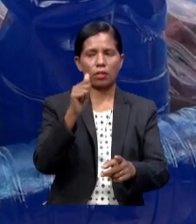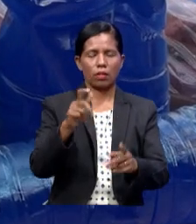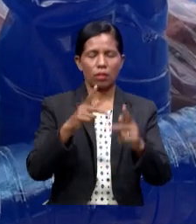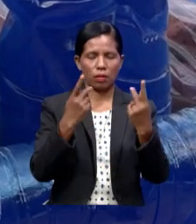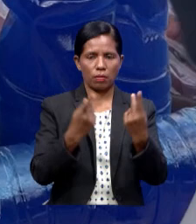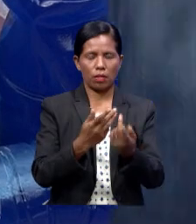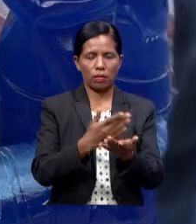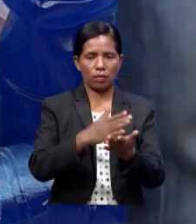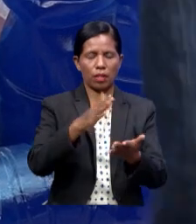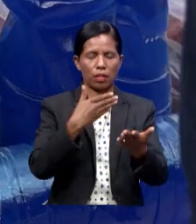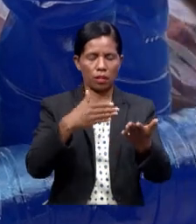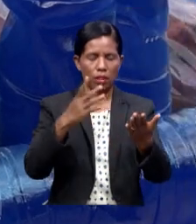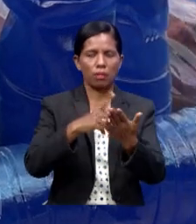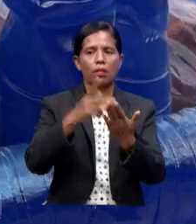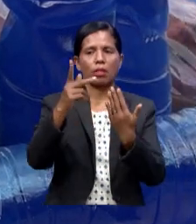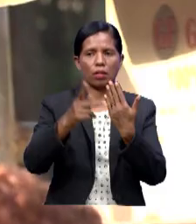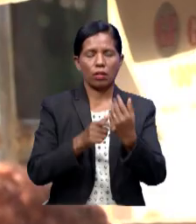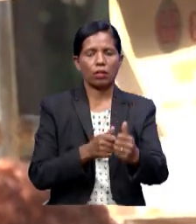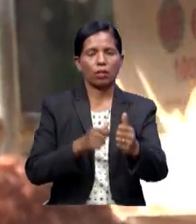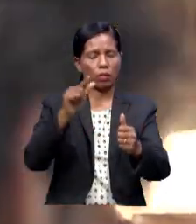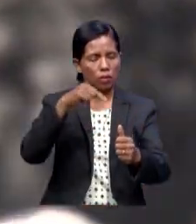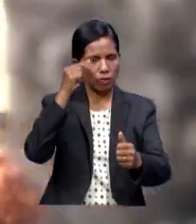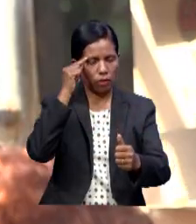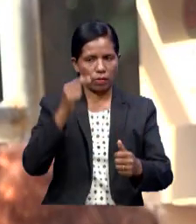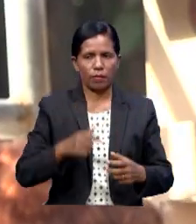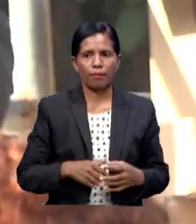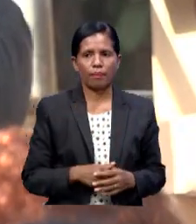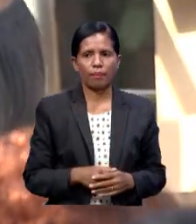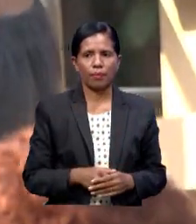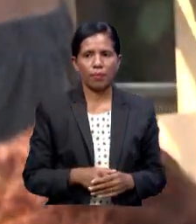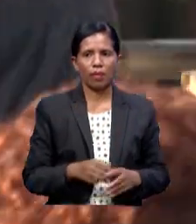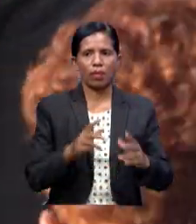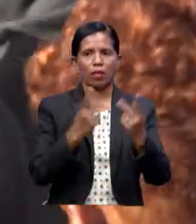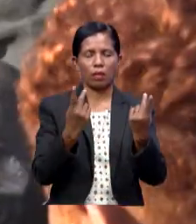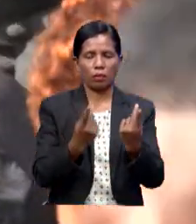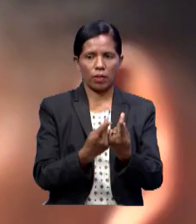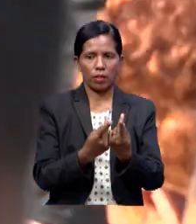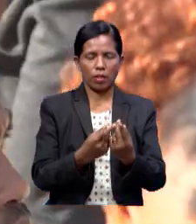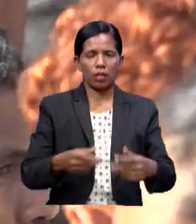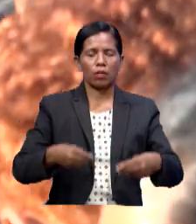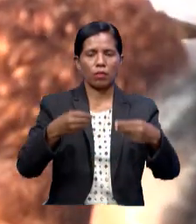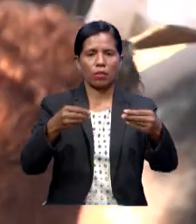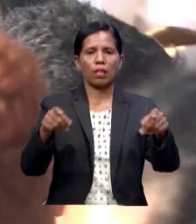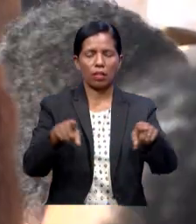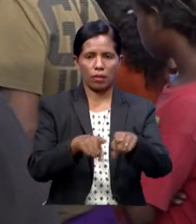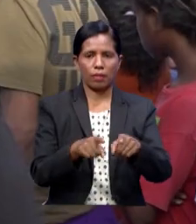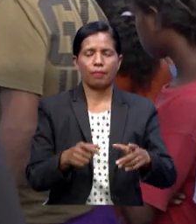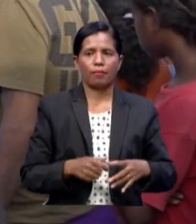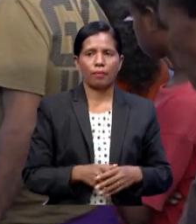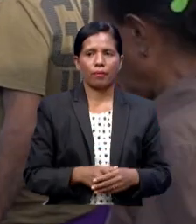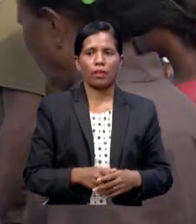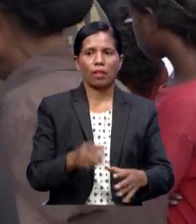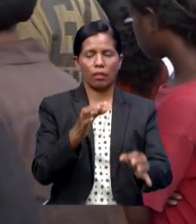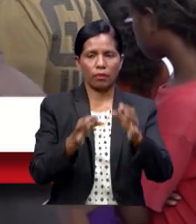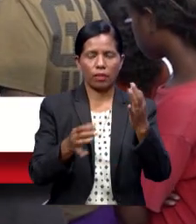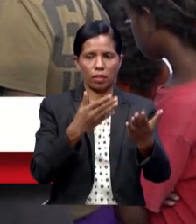faz essa programa cesta base que tu ir governo Nian. A companhia ne be oferece ne hasane. Quando sa